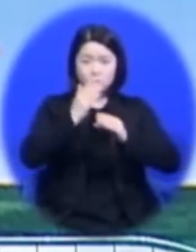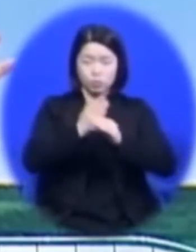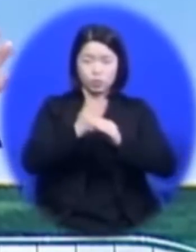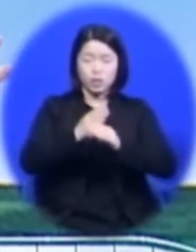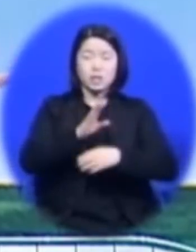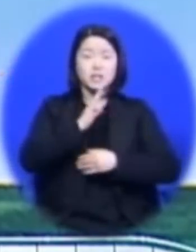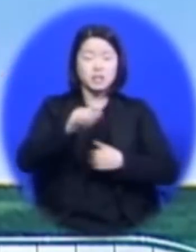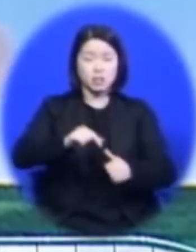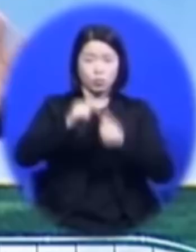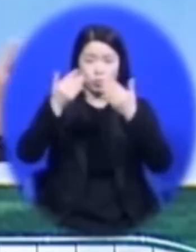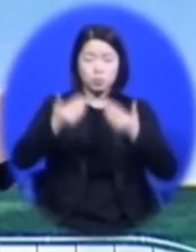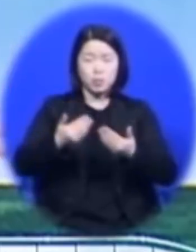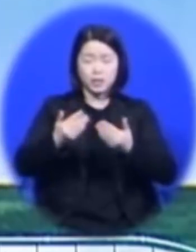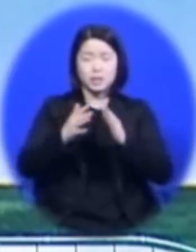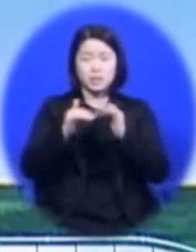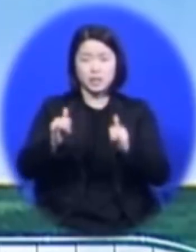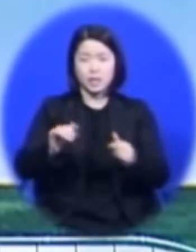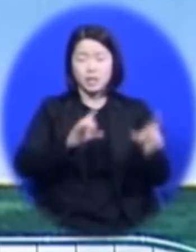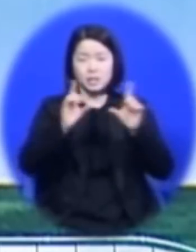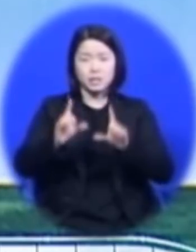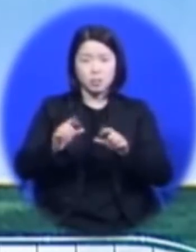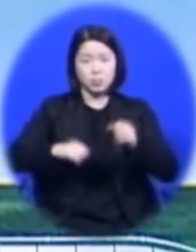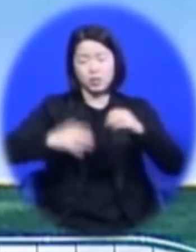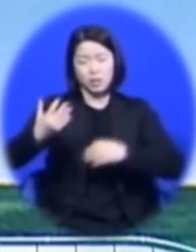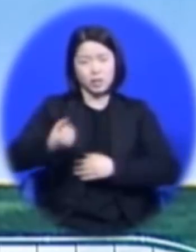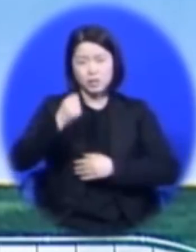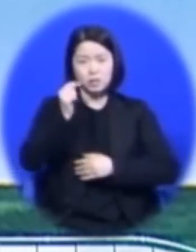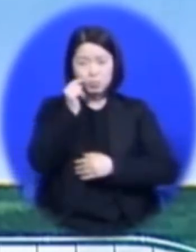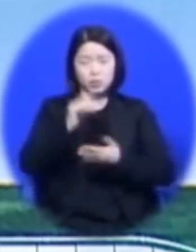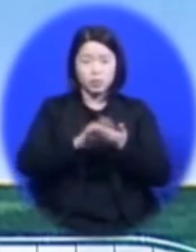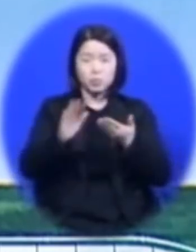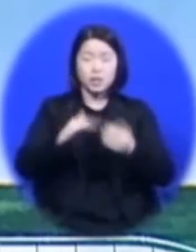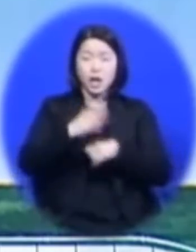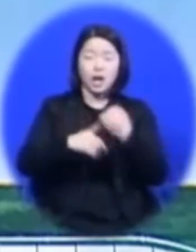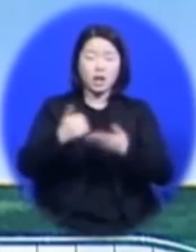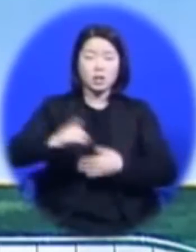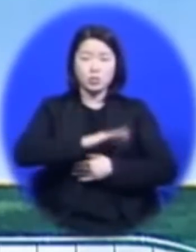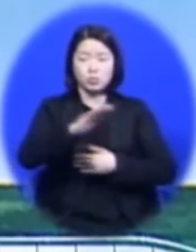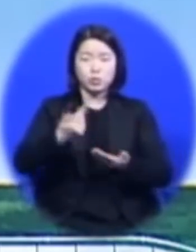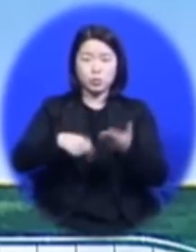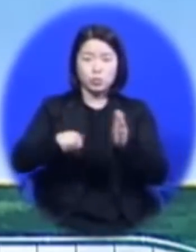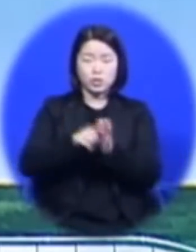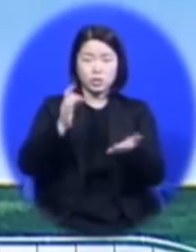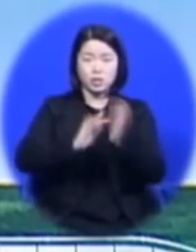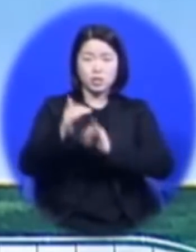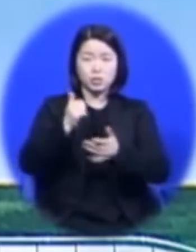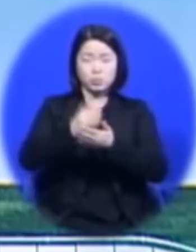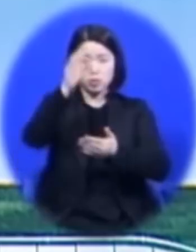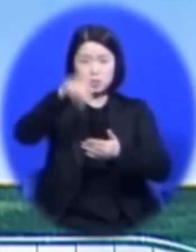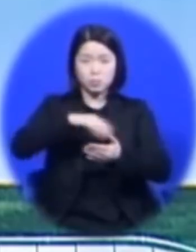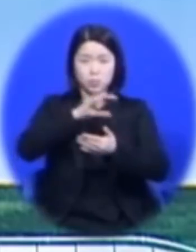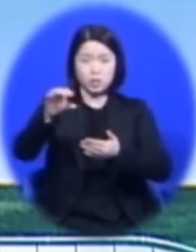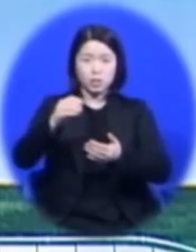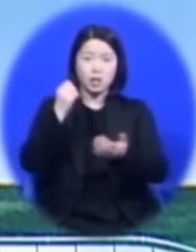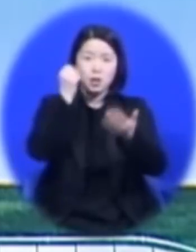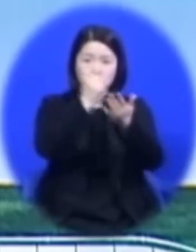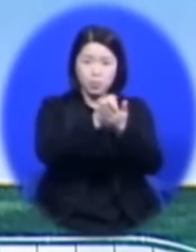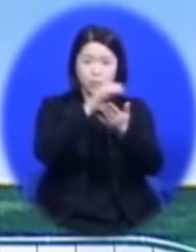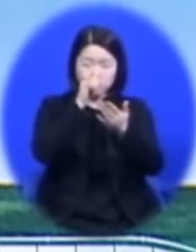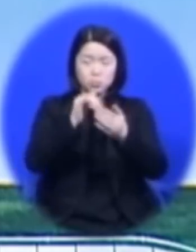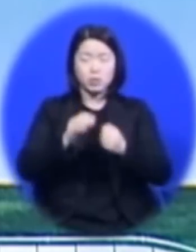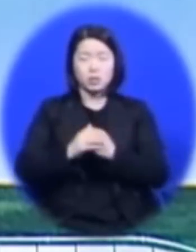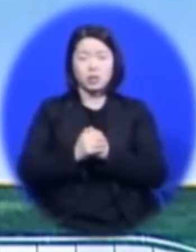구원받은 자 에 삶을 누리지 못합니다 하나님은 우리를 위해서 예수님을 십자가에 못 박아 오셨어